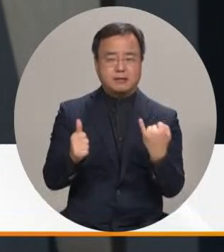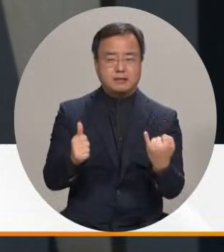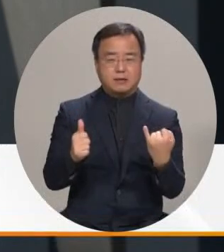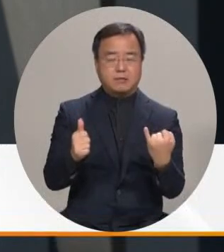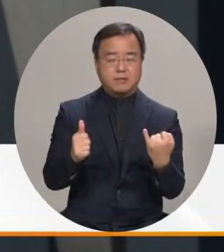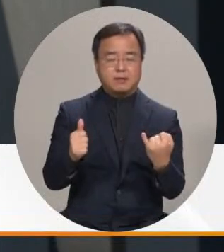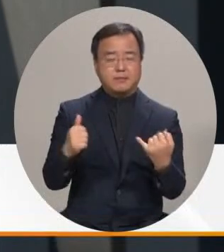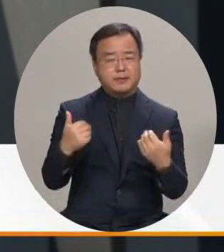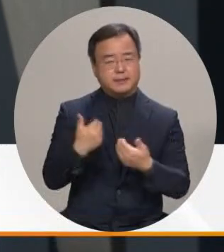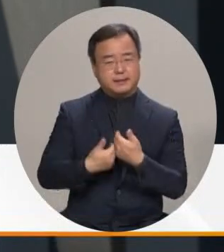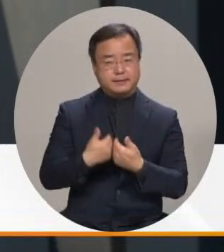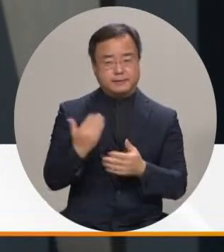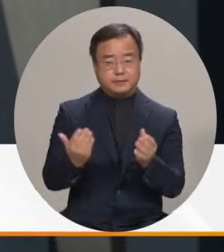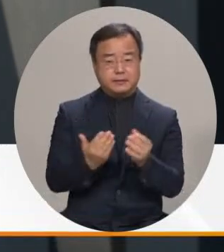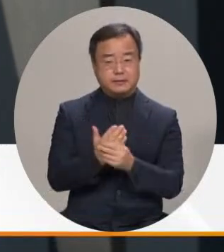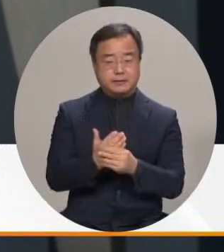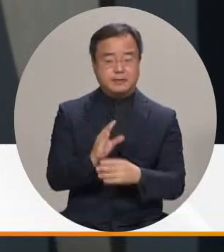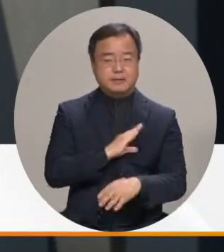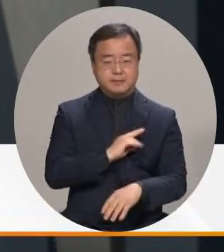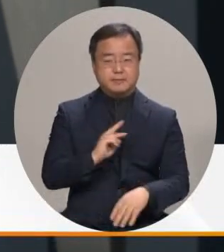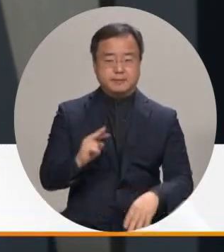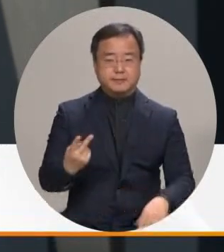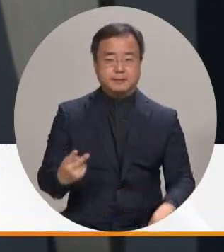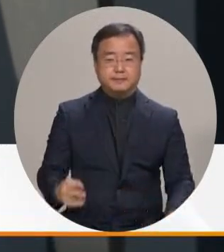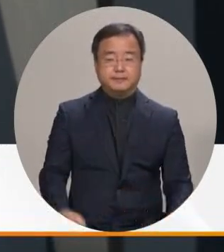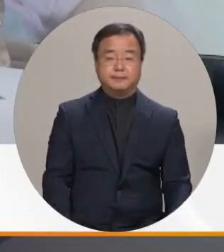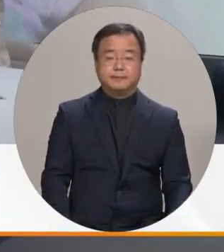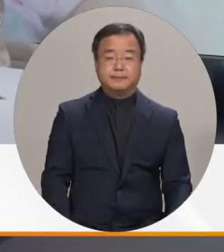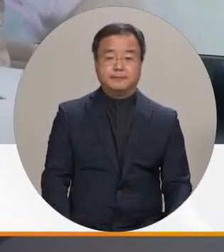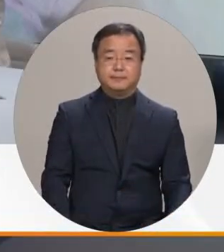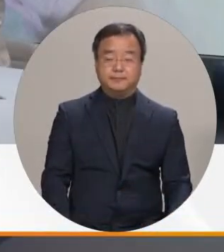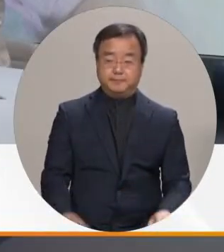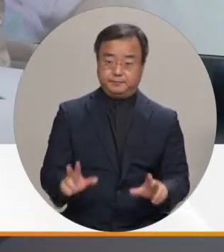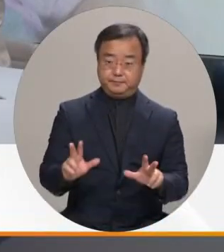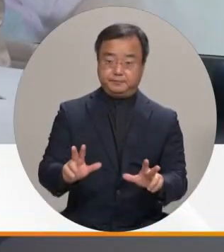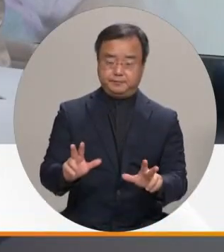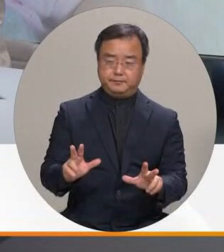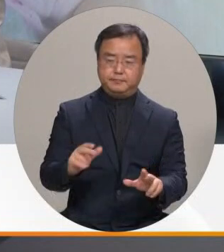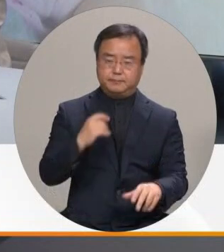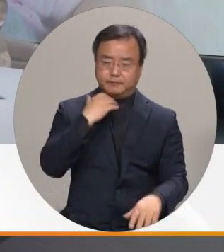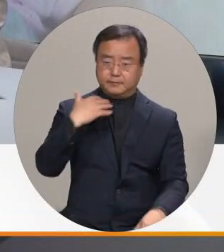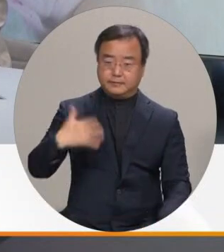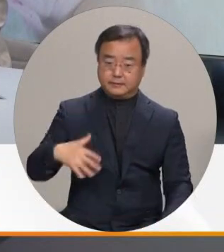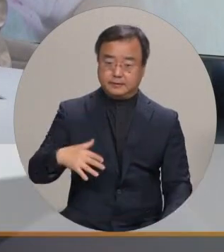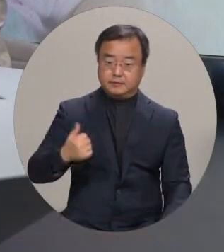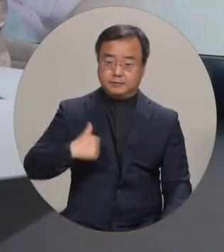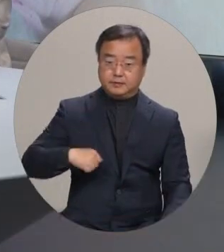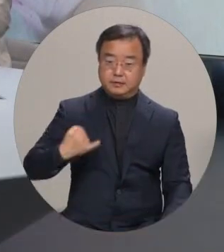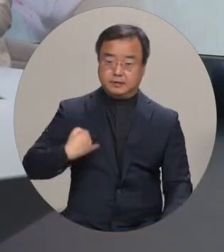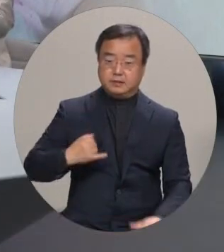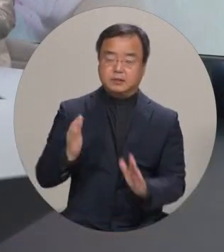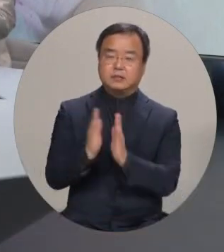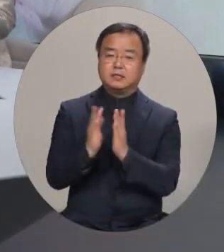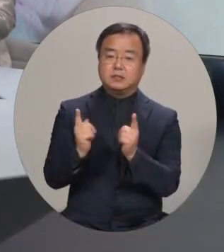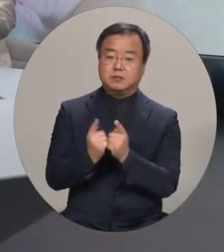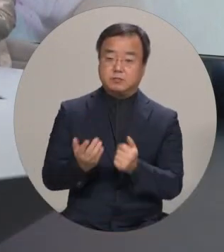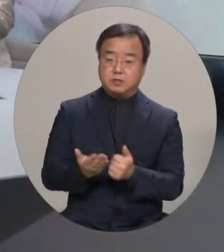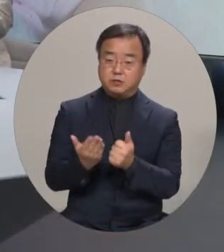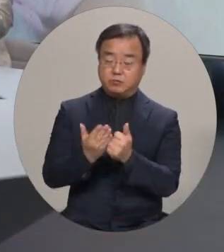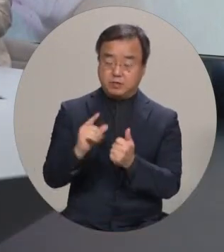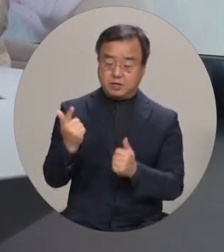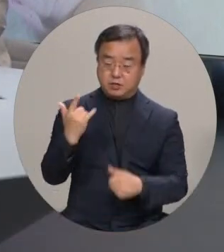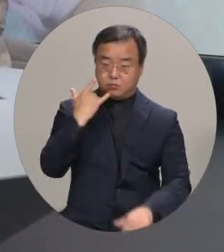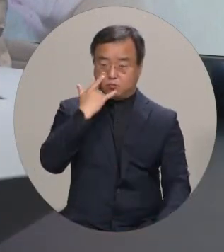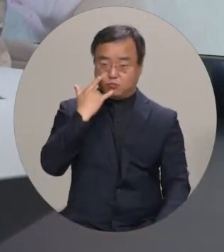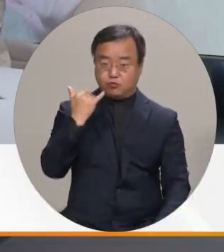이름을 갖다가 바꾸게 된 겁니다네 지금은 이미성 자녀를 직접 키우지 않는 부모가 양육비를 주지 않았을 때